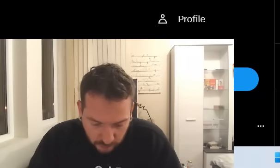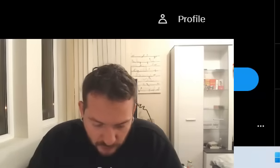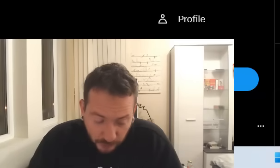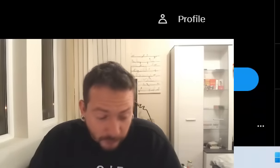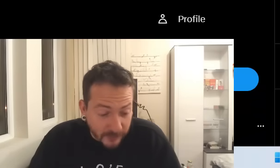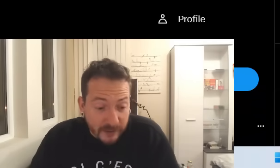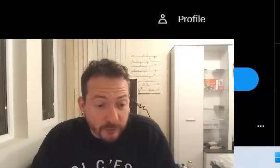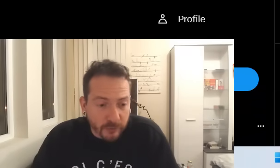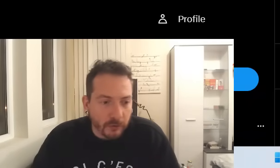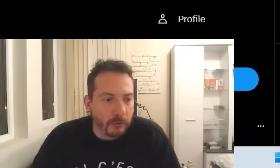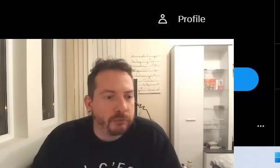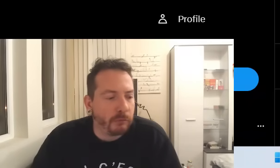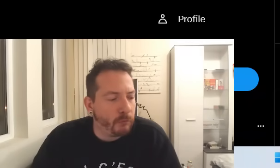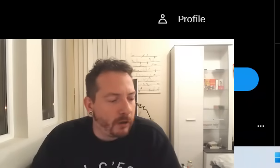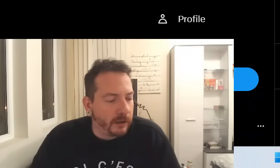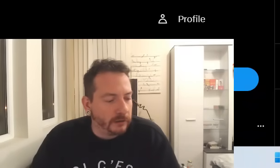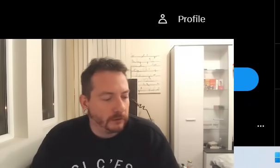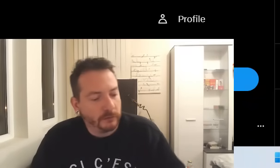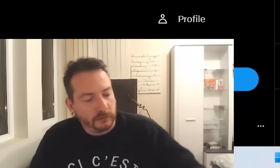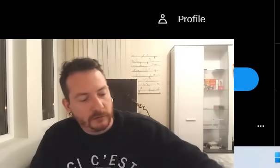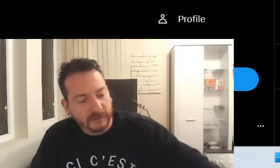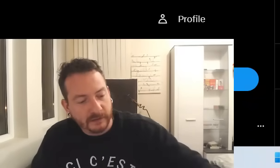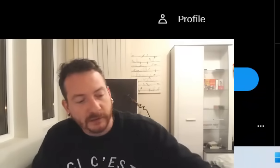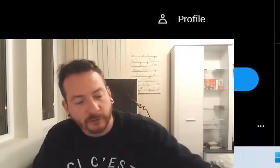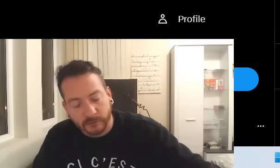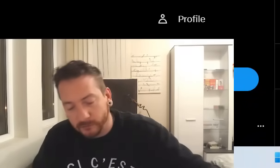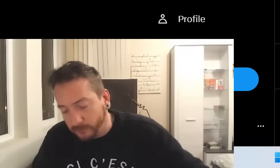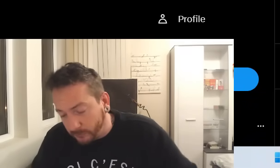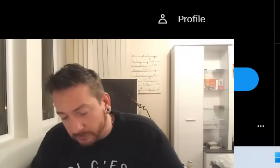j'enen ai cure pour moi